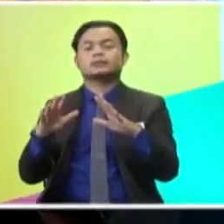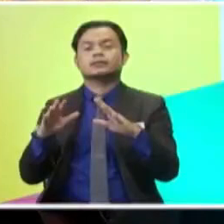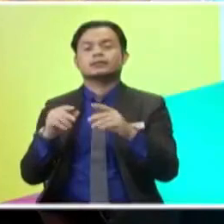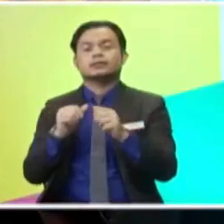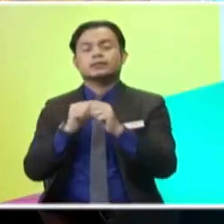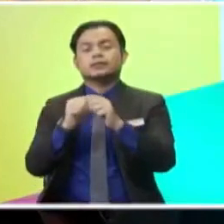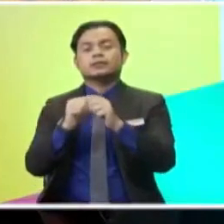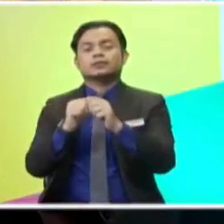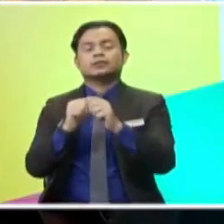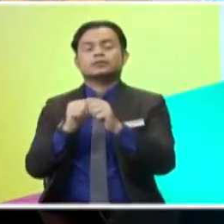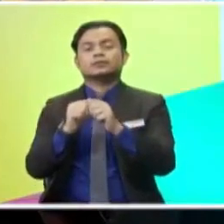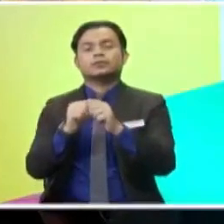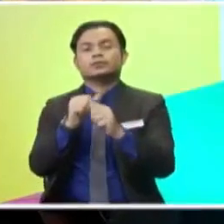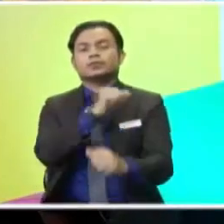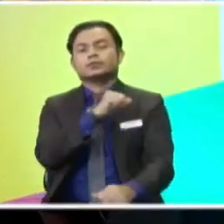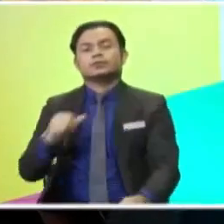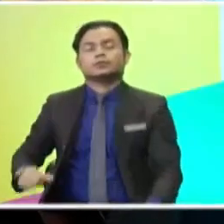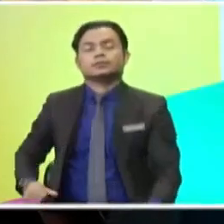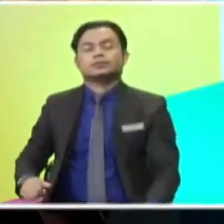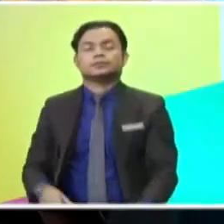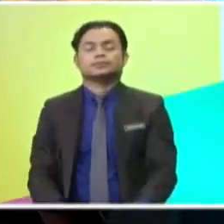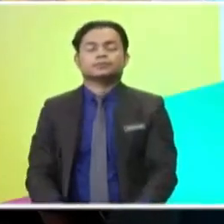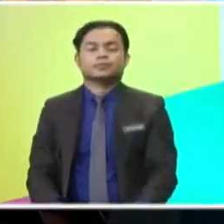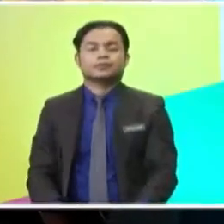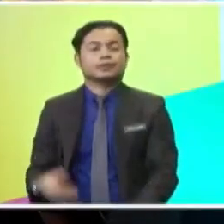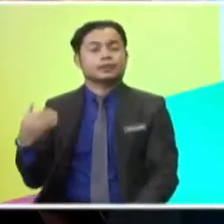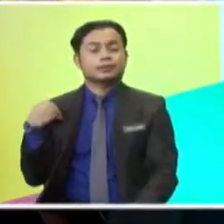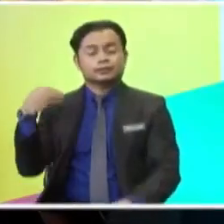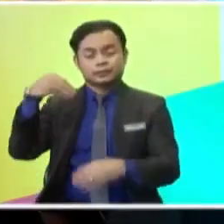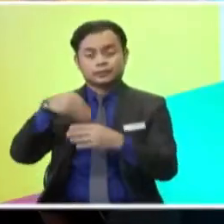muka surat. Dalam jadual